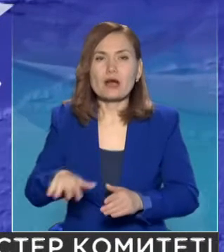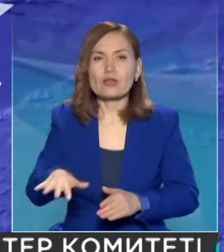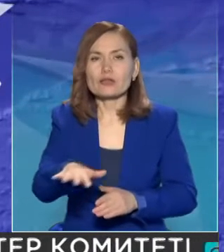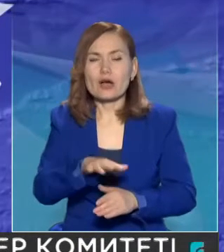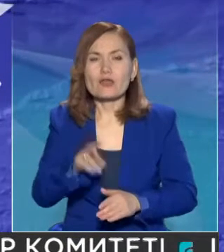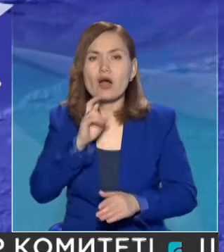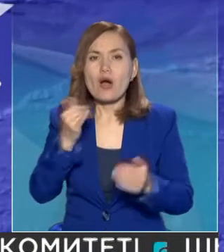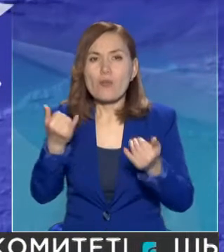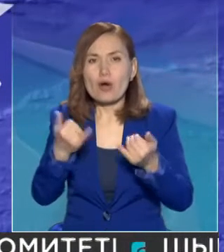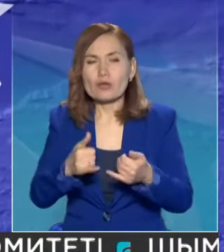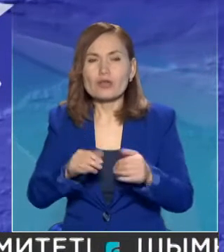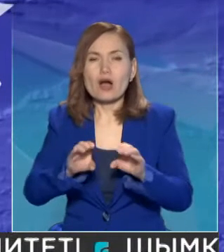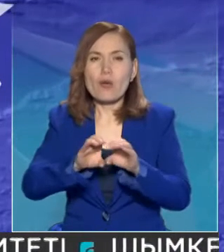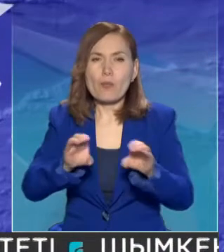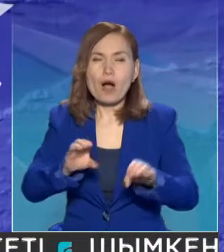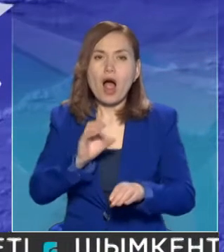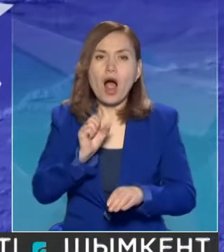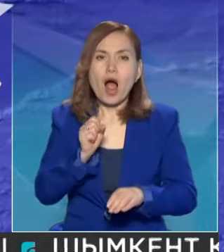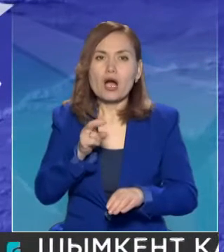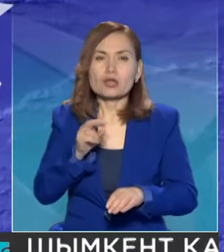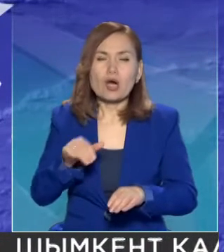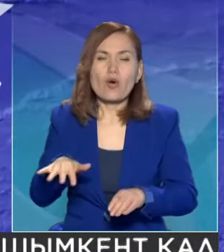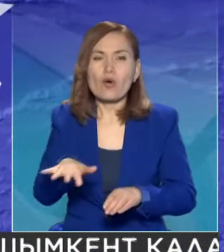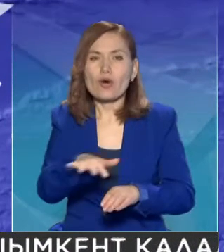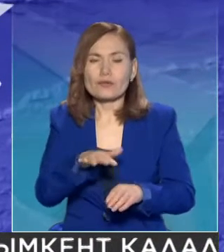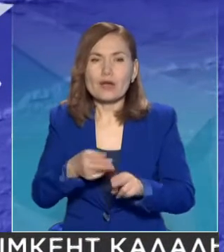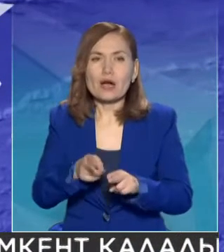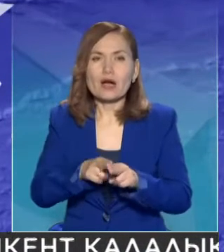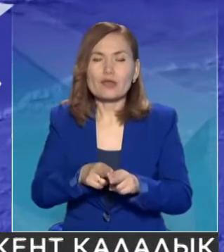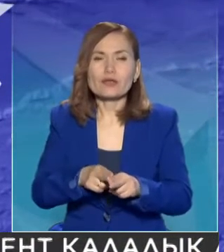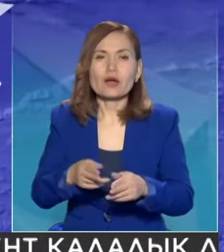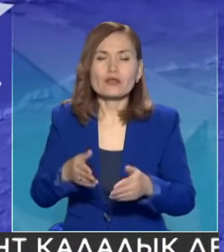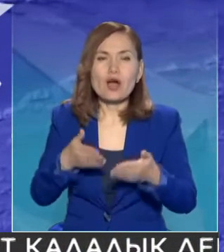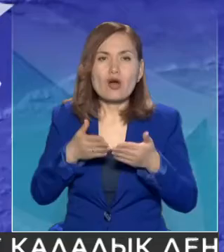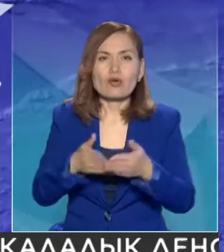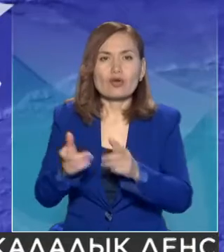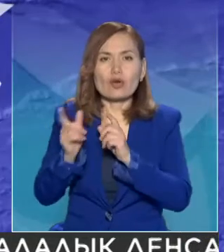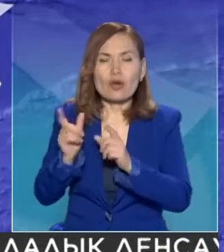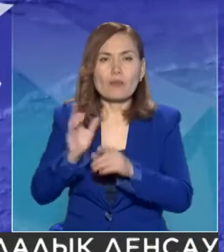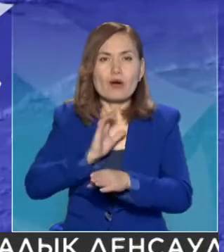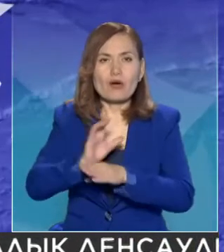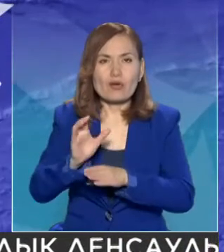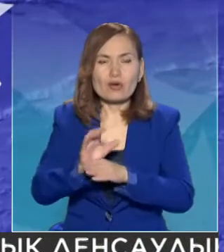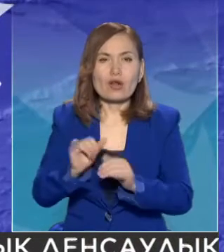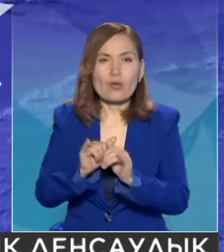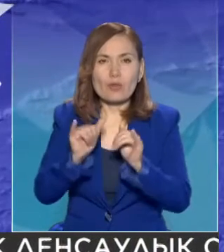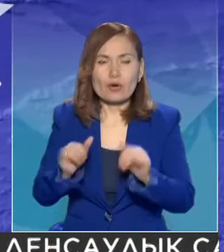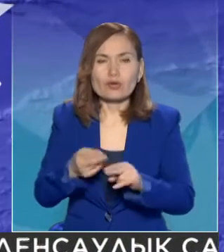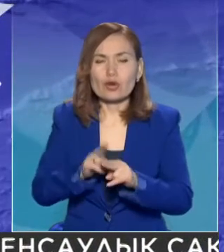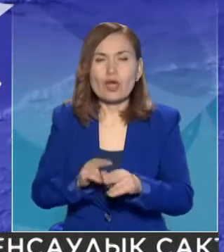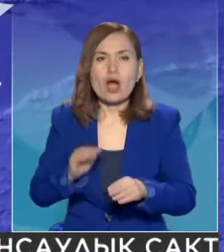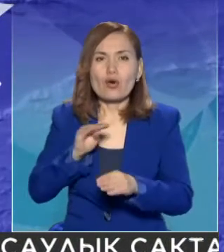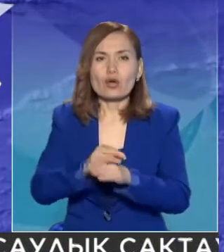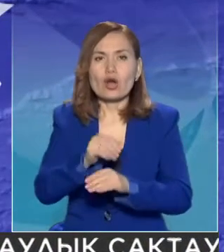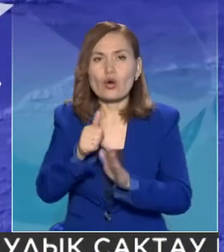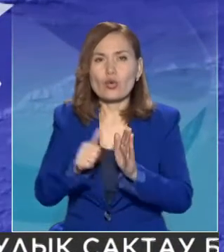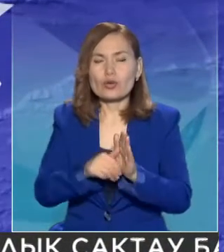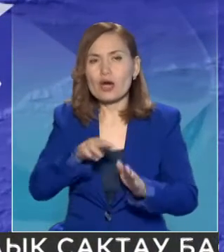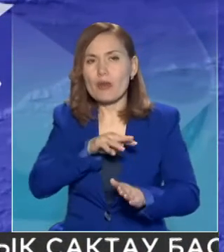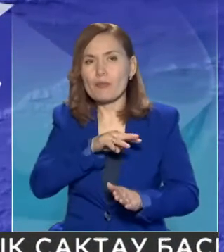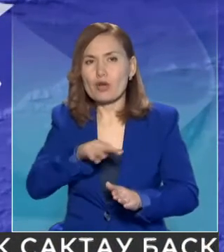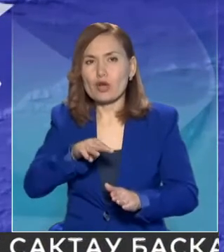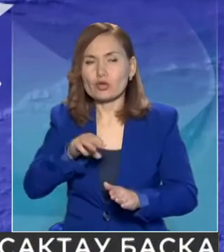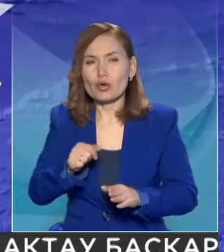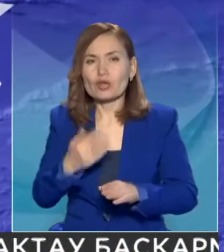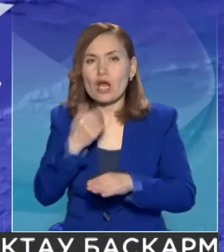мұнай құбырларының және Ақтау портының өндірістік қуатын арттыруға тырысып бағуда. Бірақ бұл әрі кетсе қосымша 16 миллион тонна қара